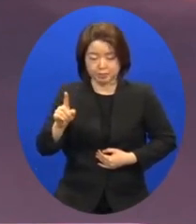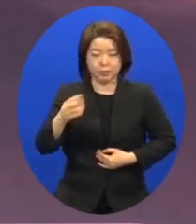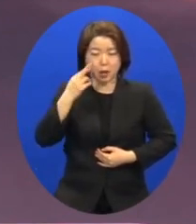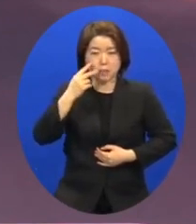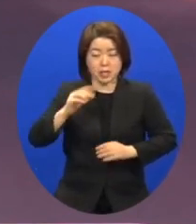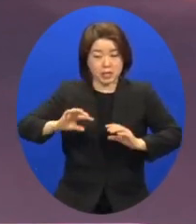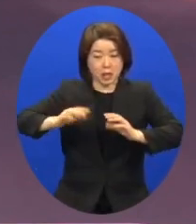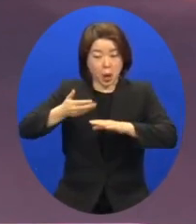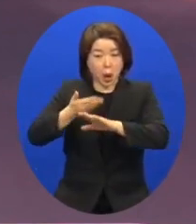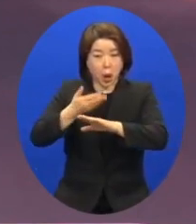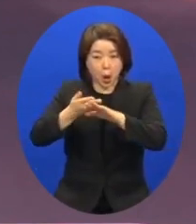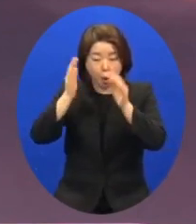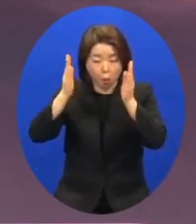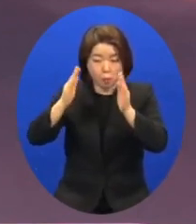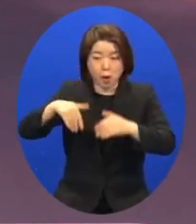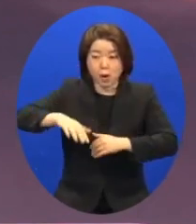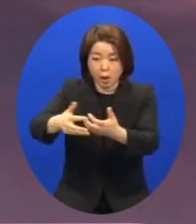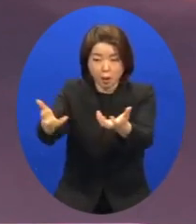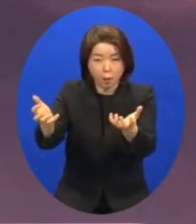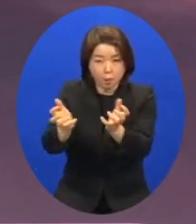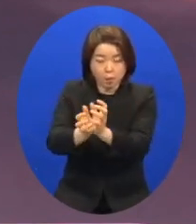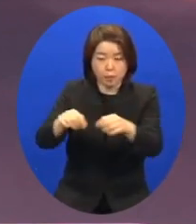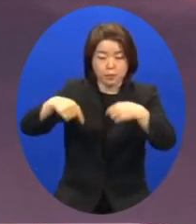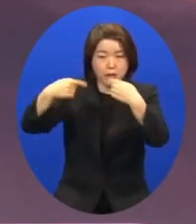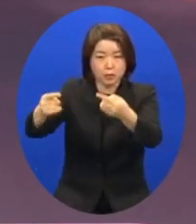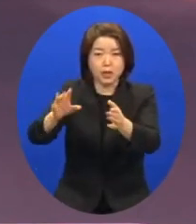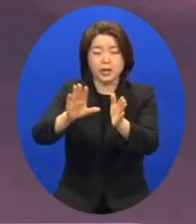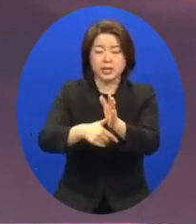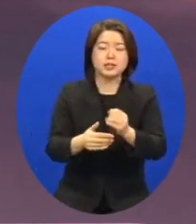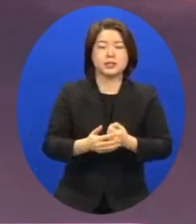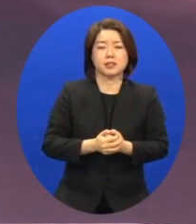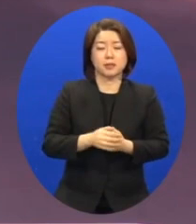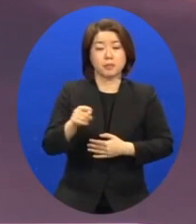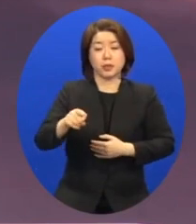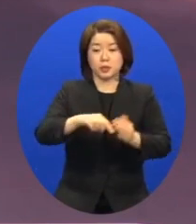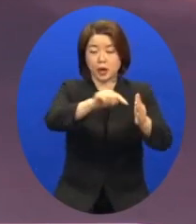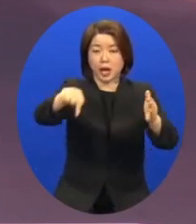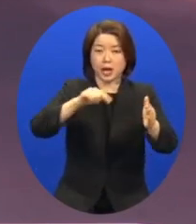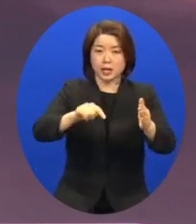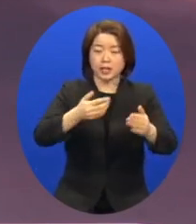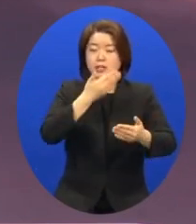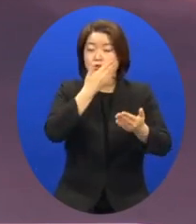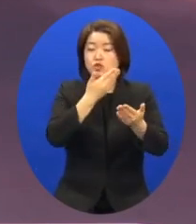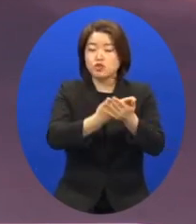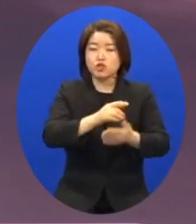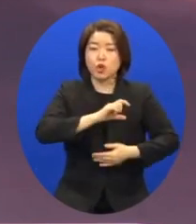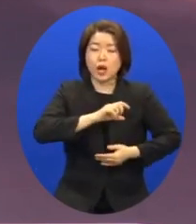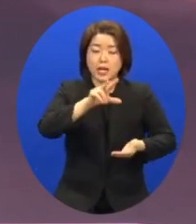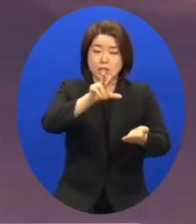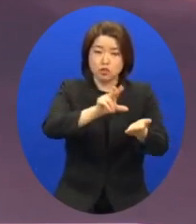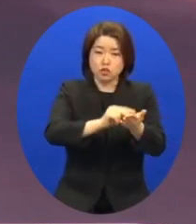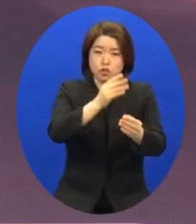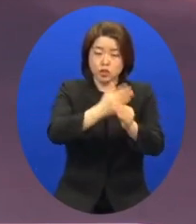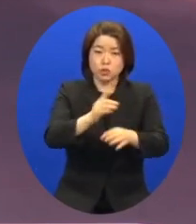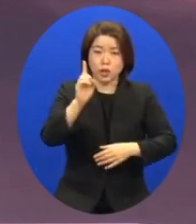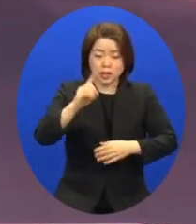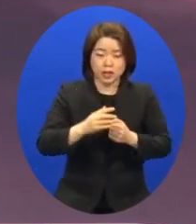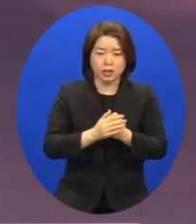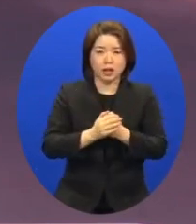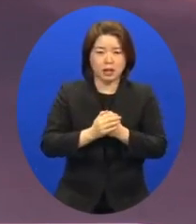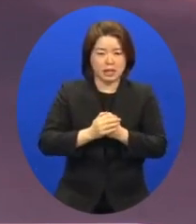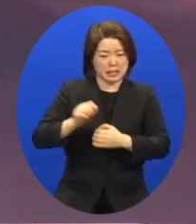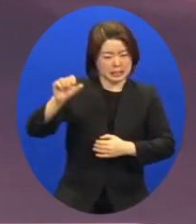처음 갔을 때 깜짝 놀란 것은 그 코스타 에 중요한 주제 중의 하나가 열등감을 해결하는